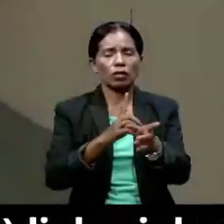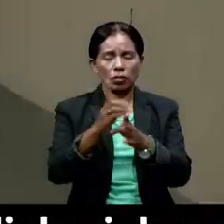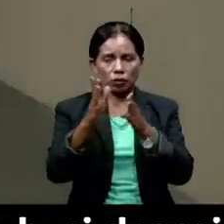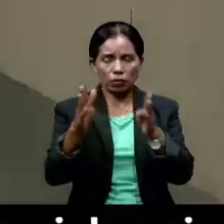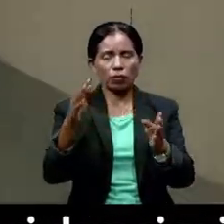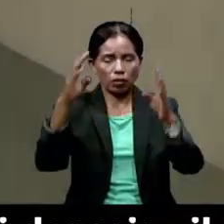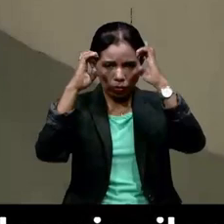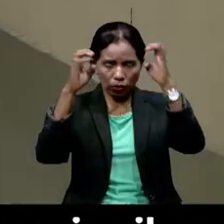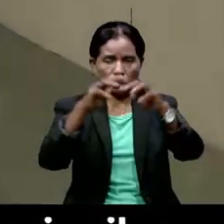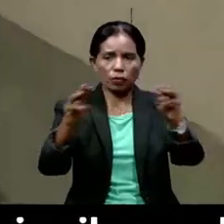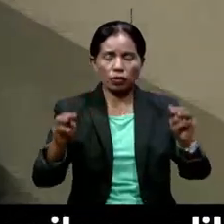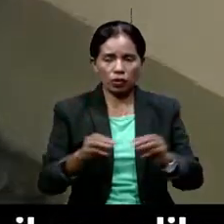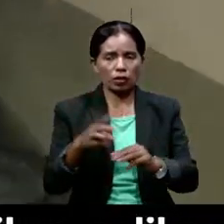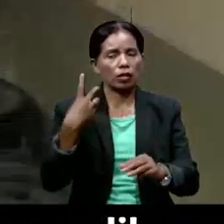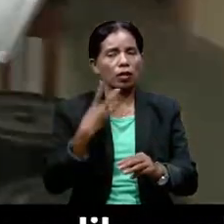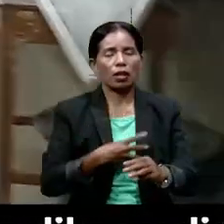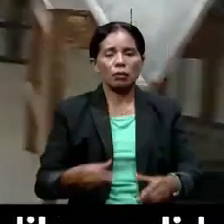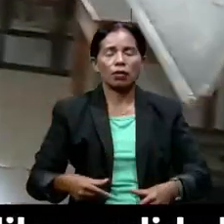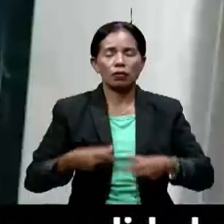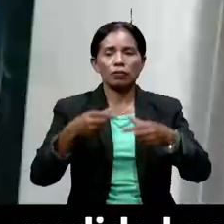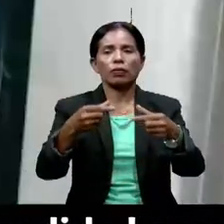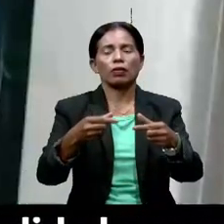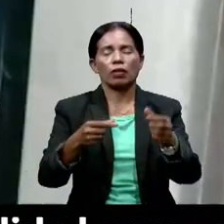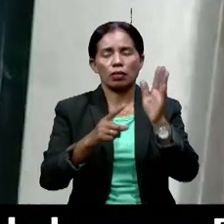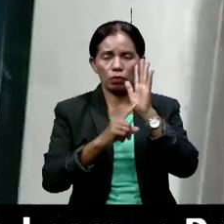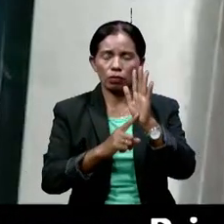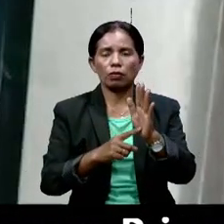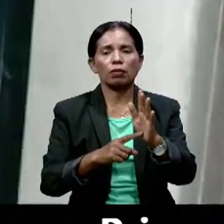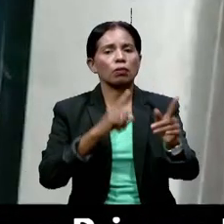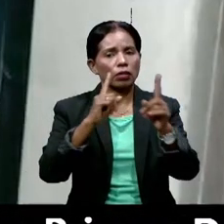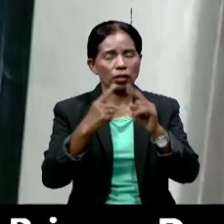mus. Ami fo atene ona mas laia be